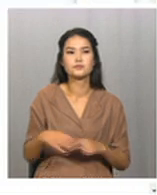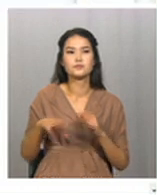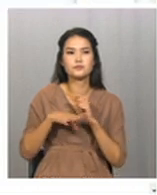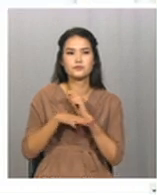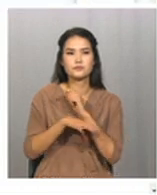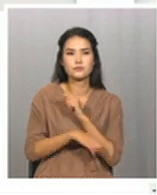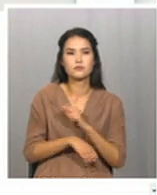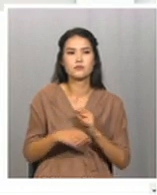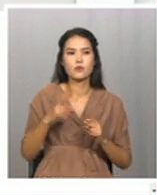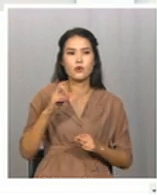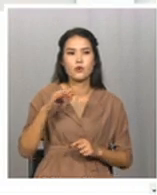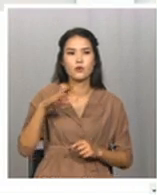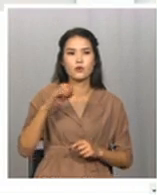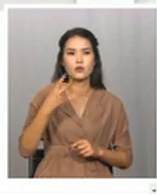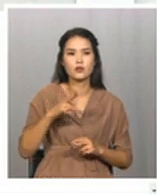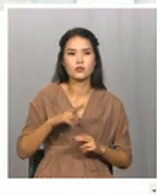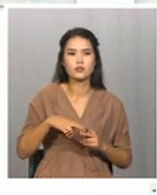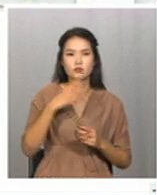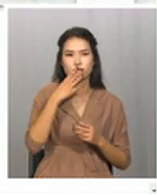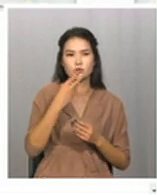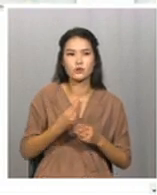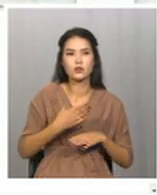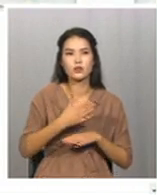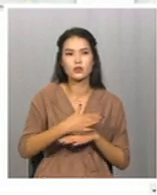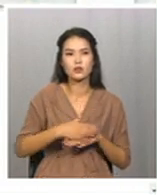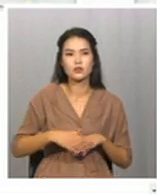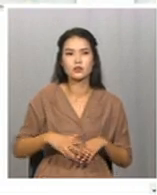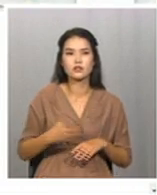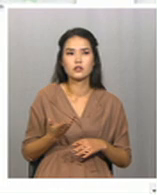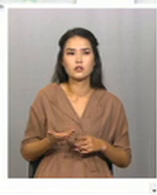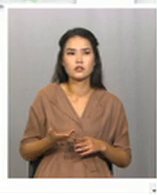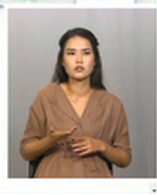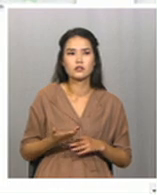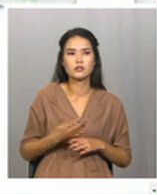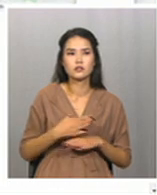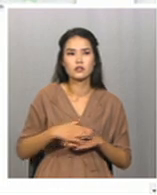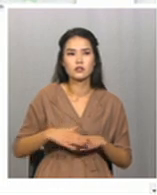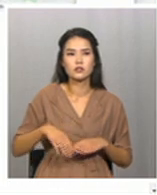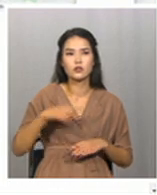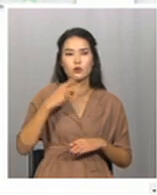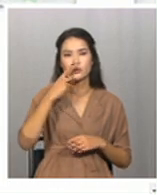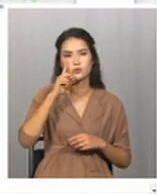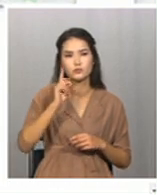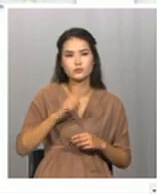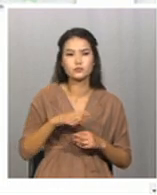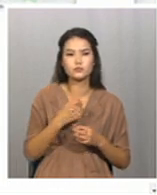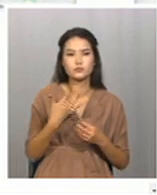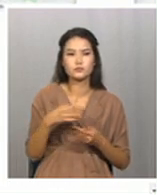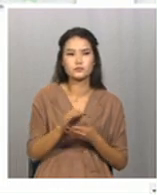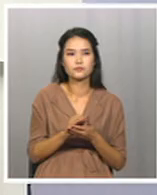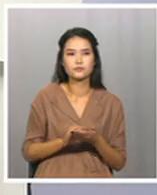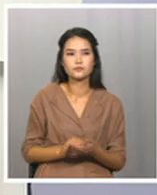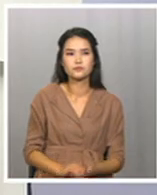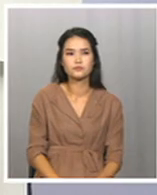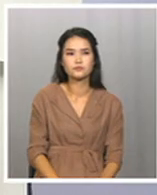Соңғы парақша бізде байланыстар. Немесе байланыс деп жазуға болады.